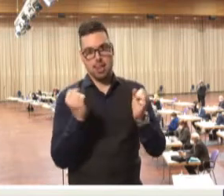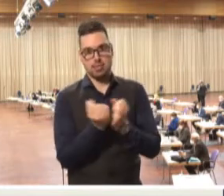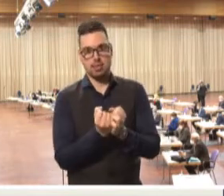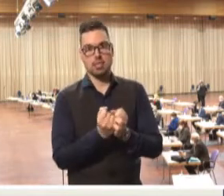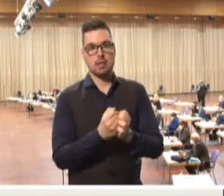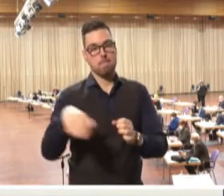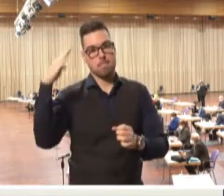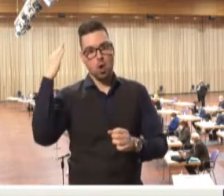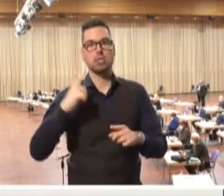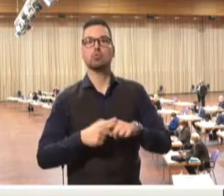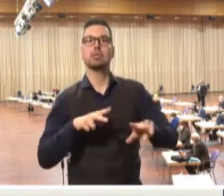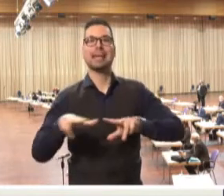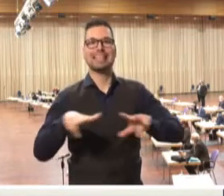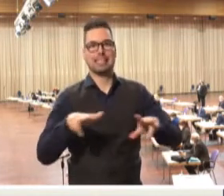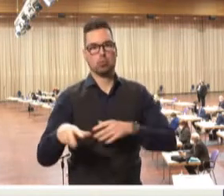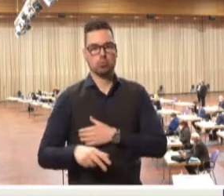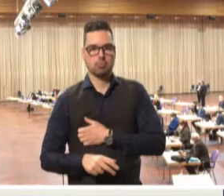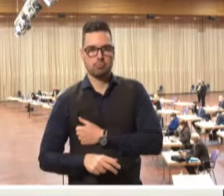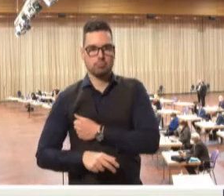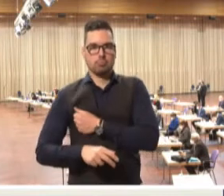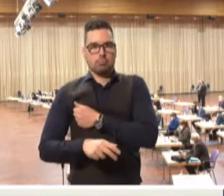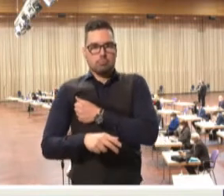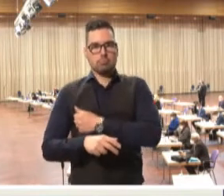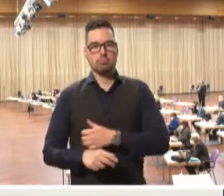und Regierung in den Fokus gestellt.